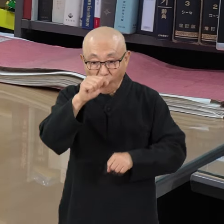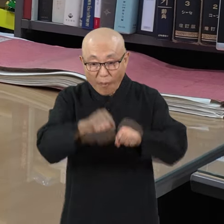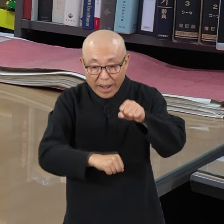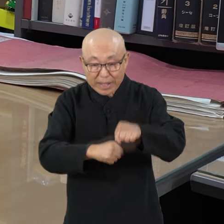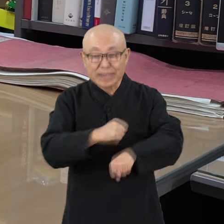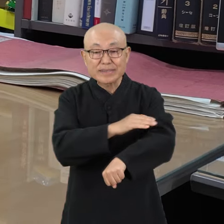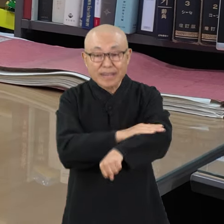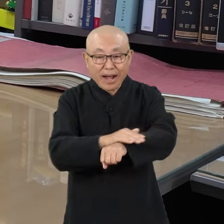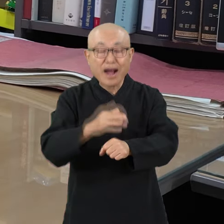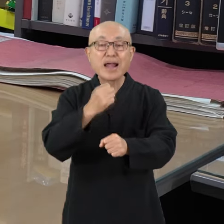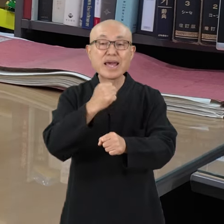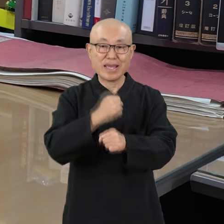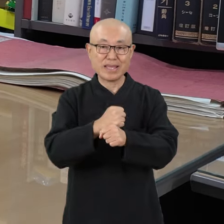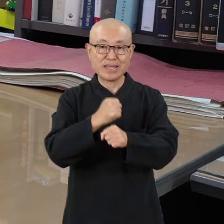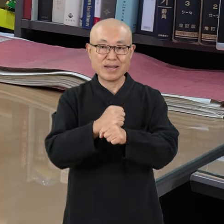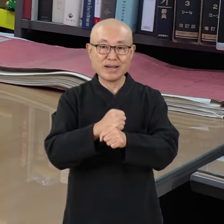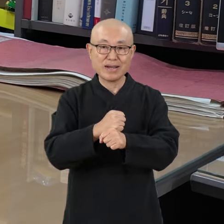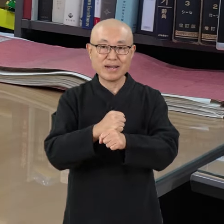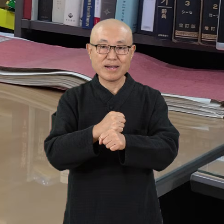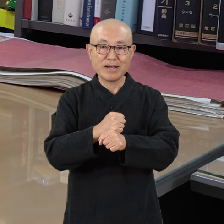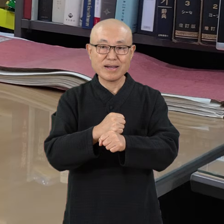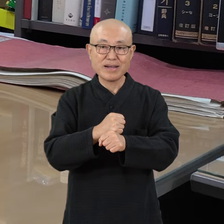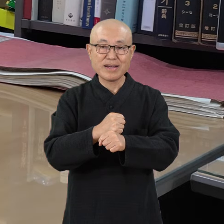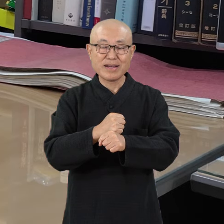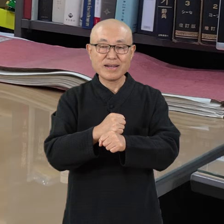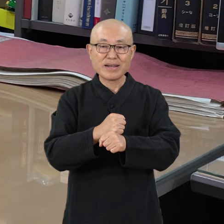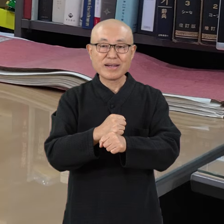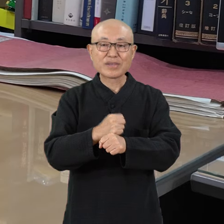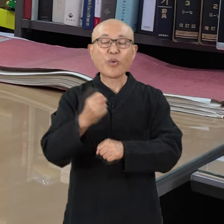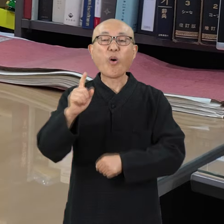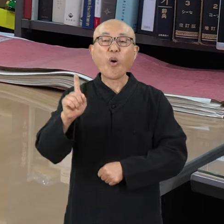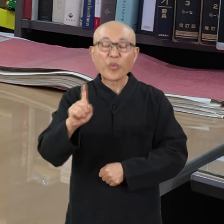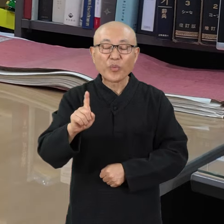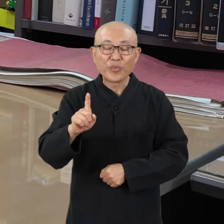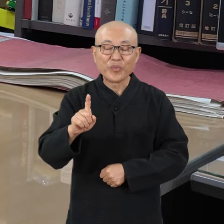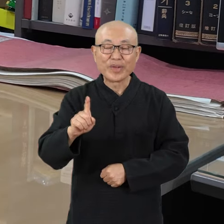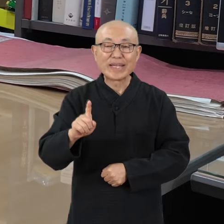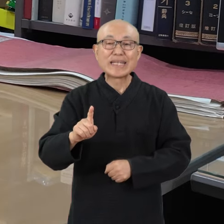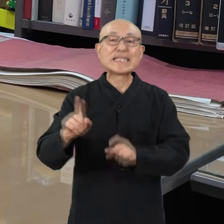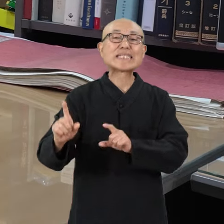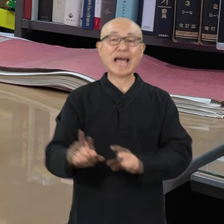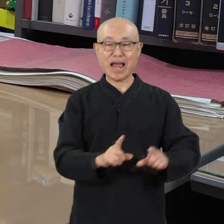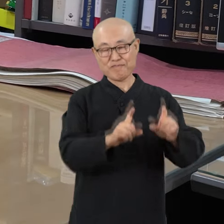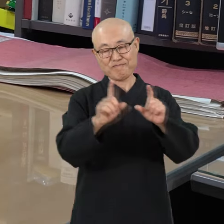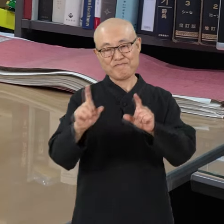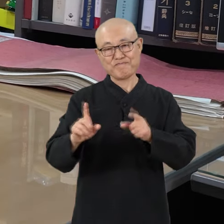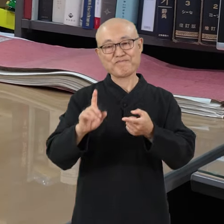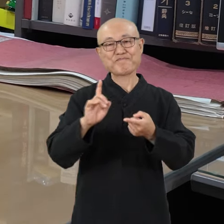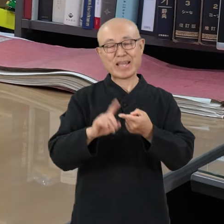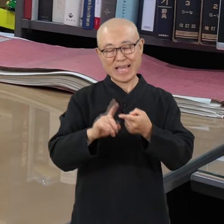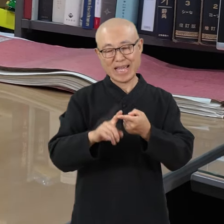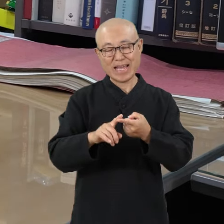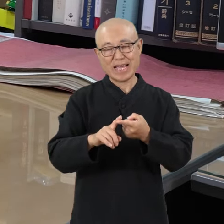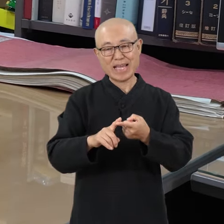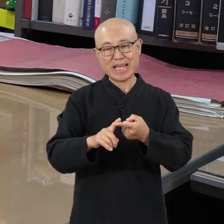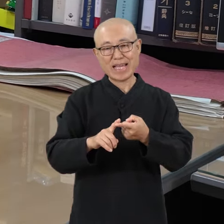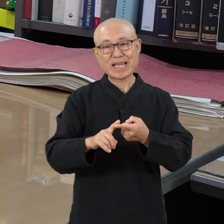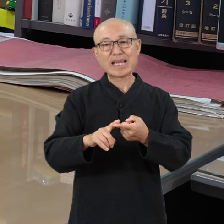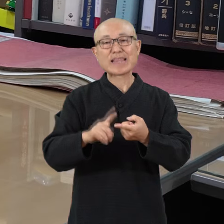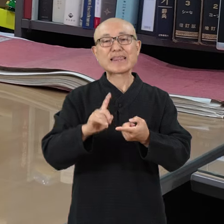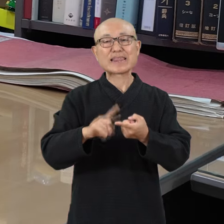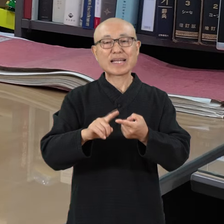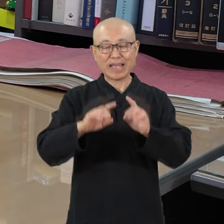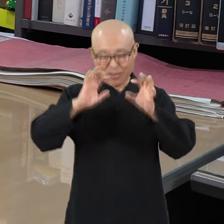어떠한 맛을 즐기면서 그리고 어떠한 그러한 삶을 우리가 살아가느냐 이것이 굉장히